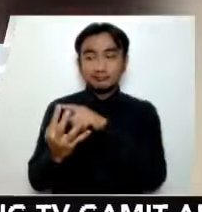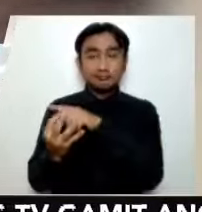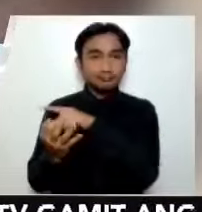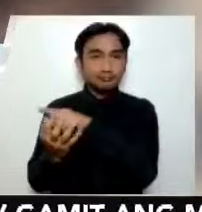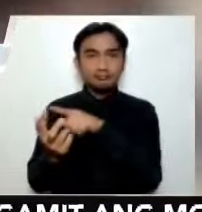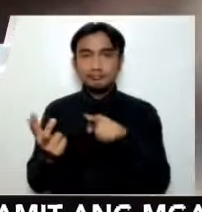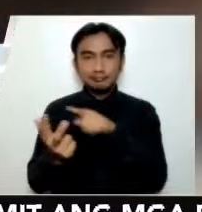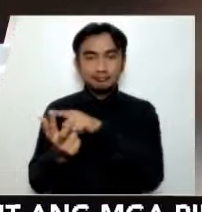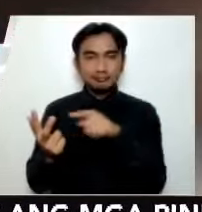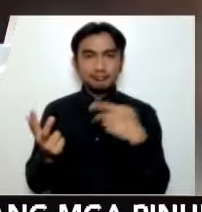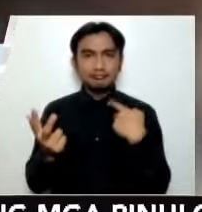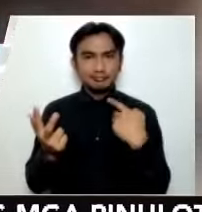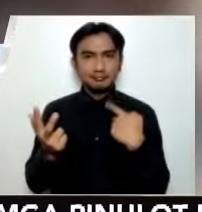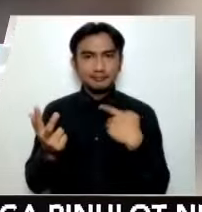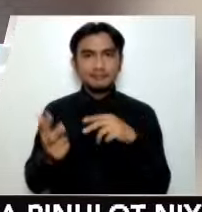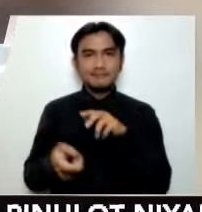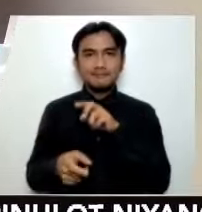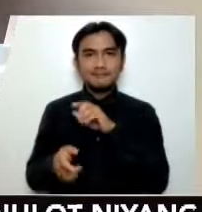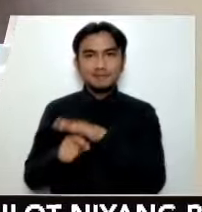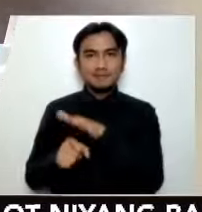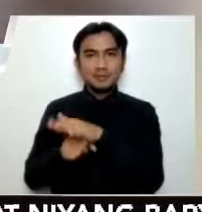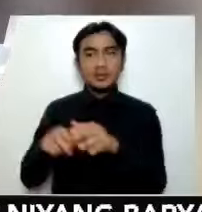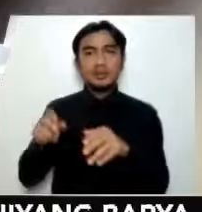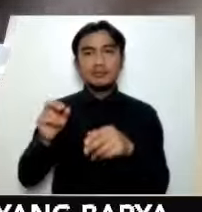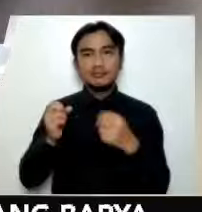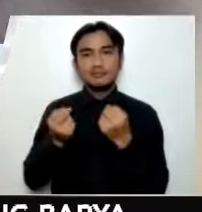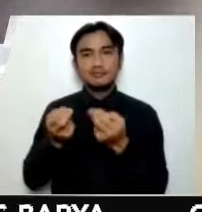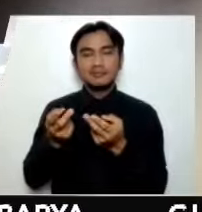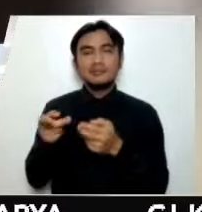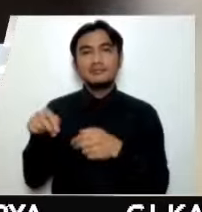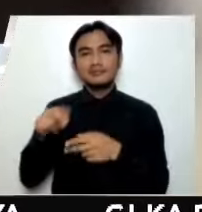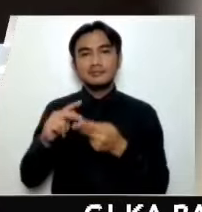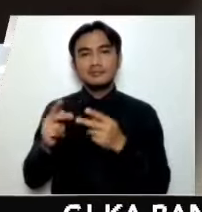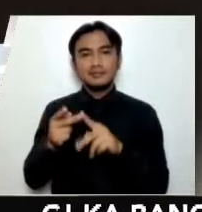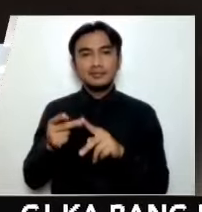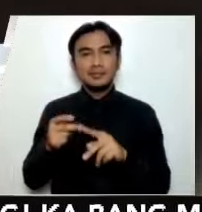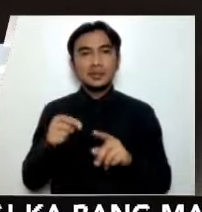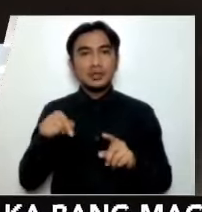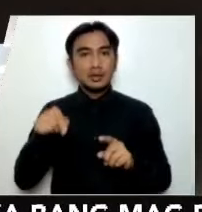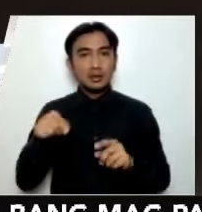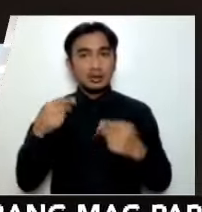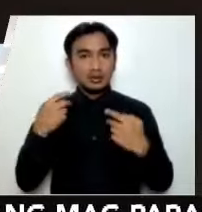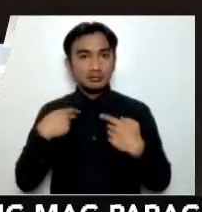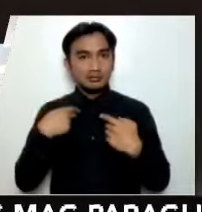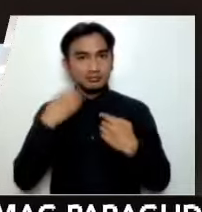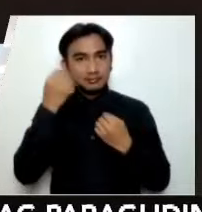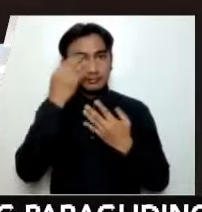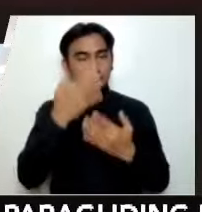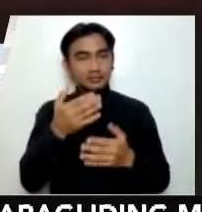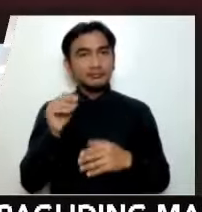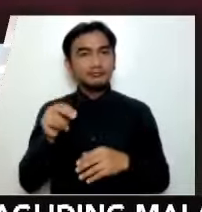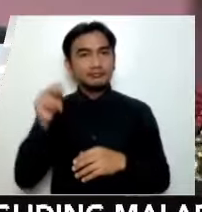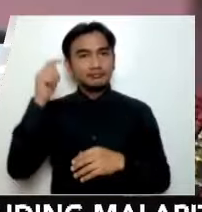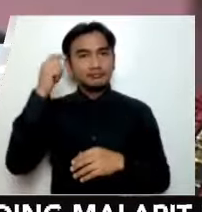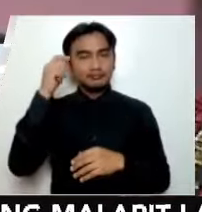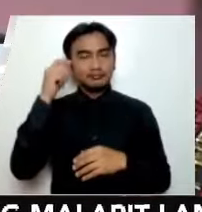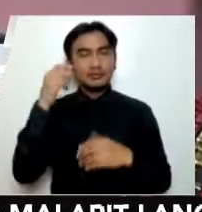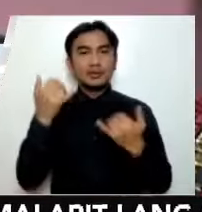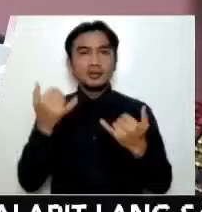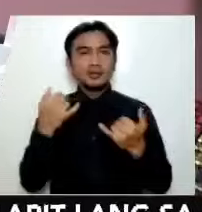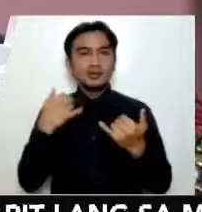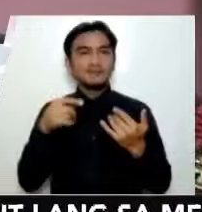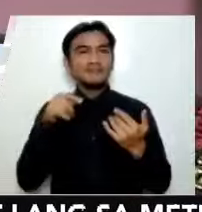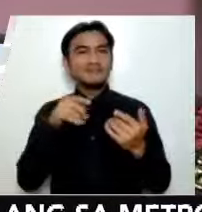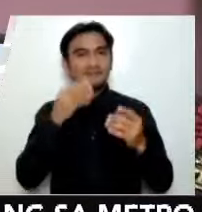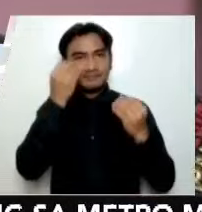nalaman na lang daw ito ng ina ng mga bata nang magsumbong ang 11 anyos na anak sa chahin kaya nag-report sila sa mga pulis hindi lang pala